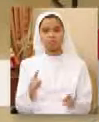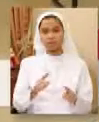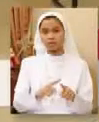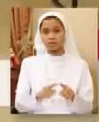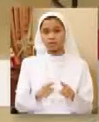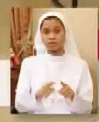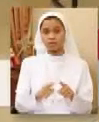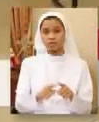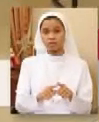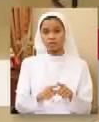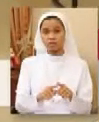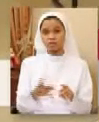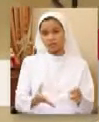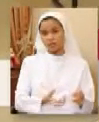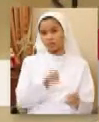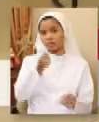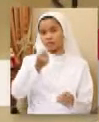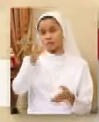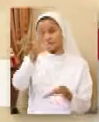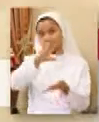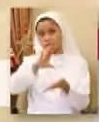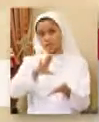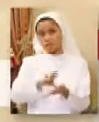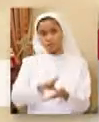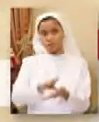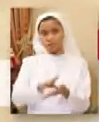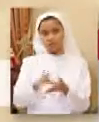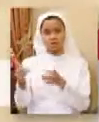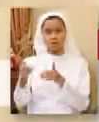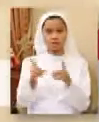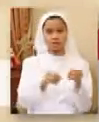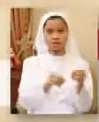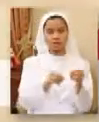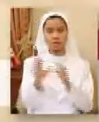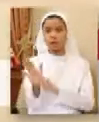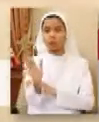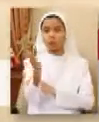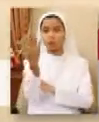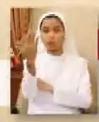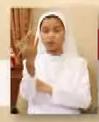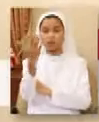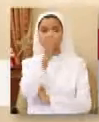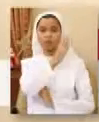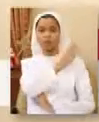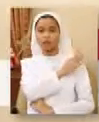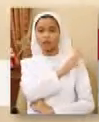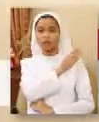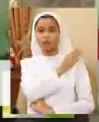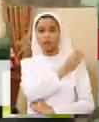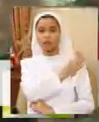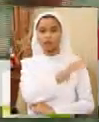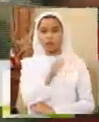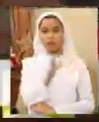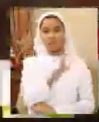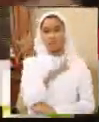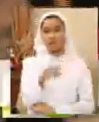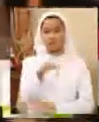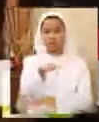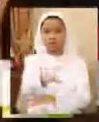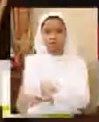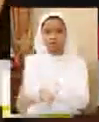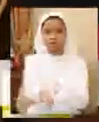mga activities ninyo? Ano Digdisa? Po, pag, usually, pag morning po, catechesis. Mm-hmm. And then,